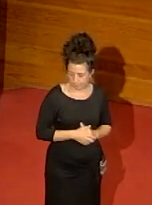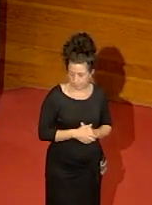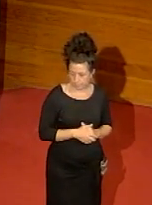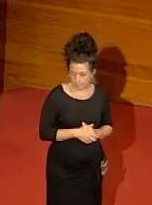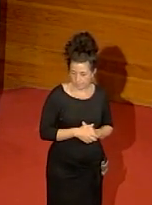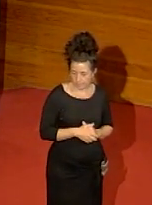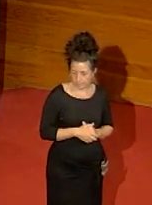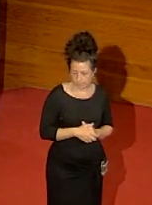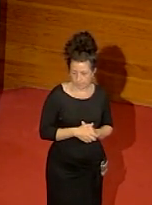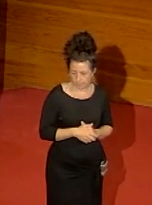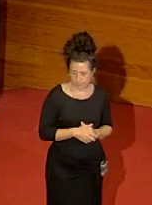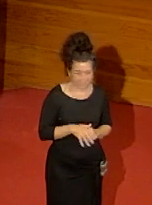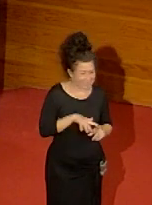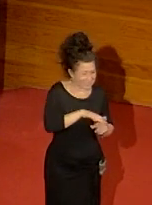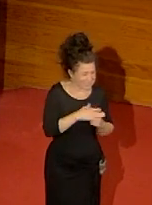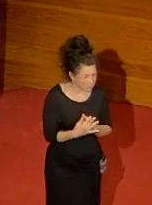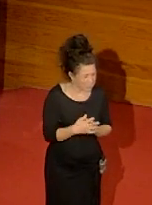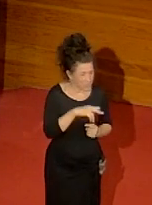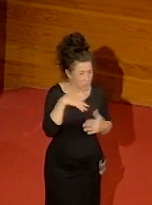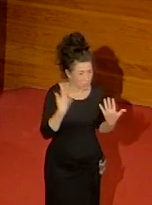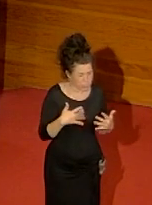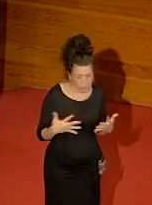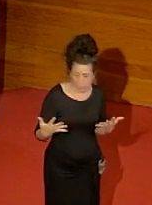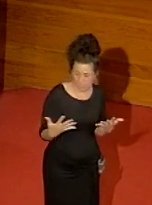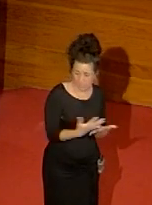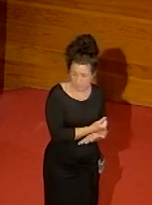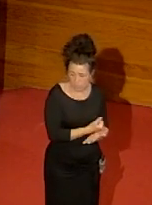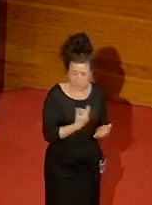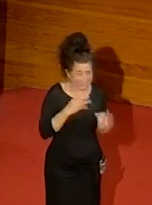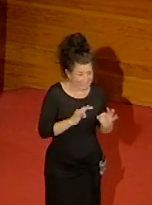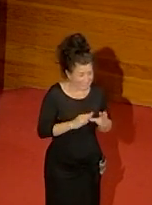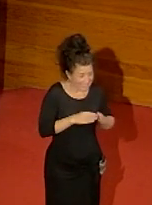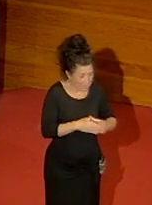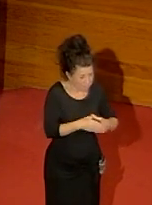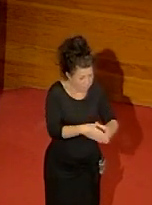Egoera latza da guztientzat eta are gehiago ontzian dauden umeentzat.